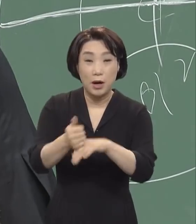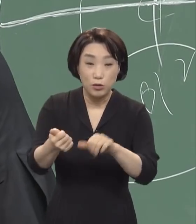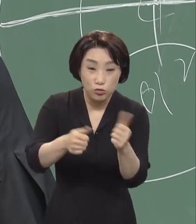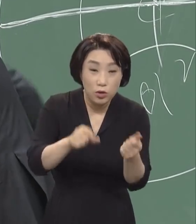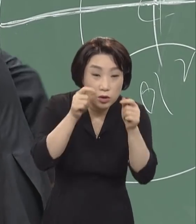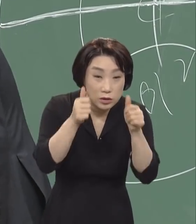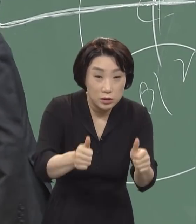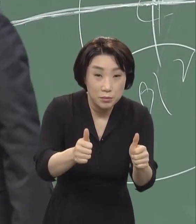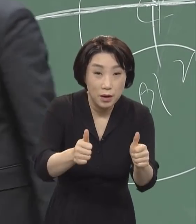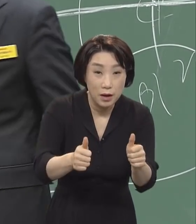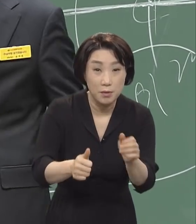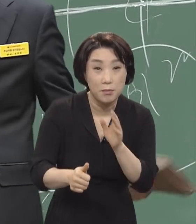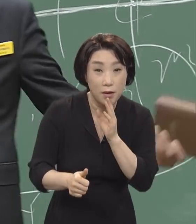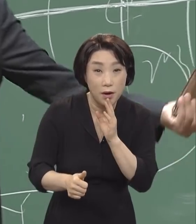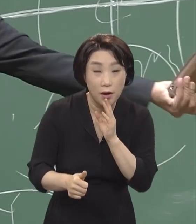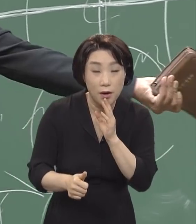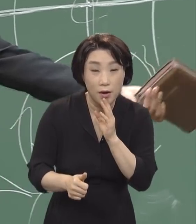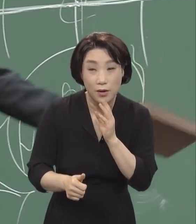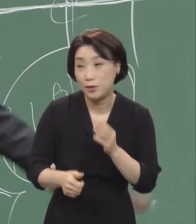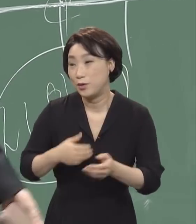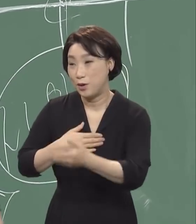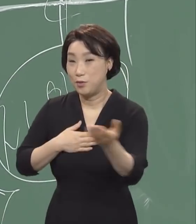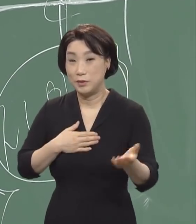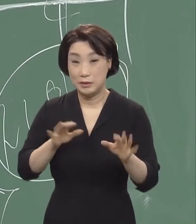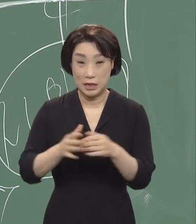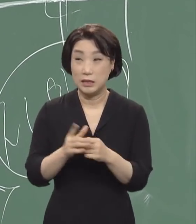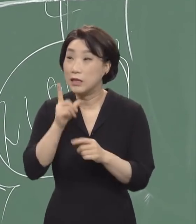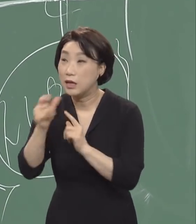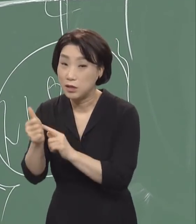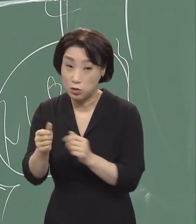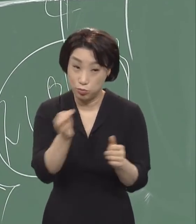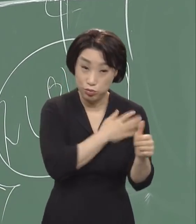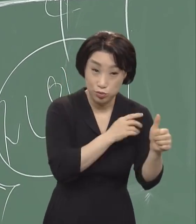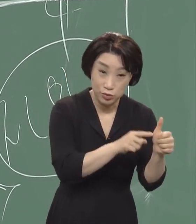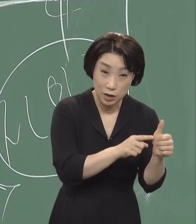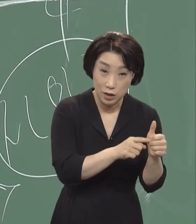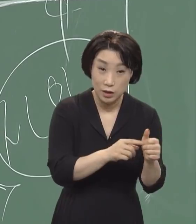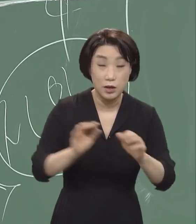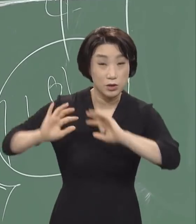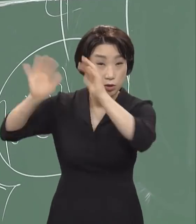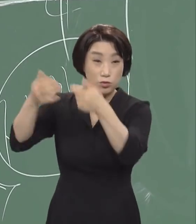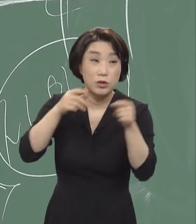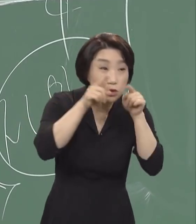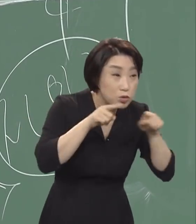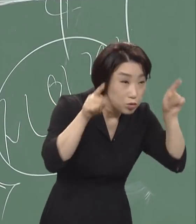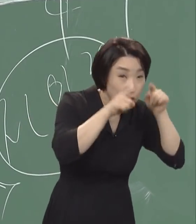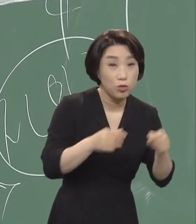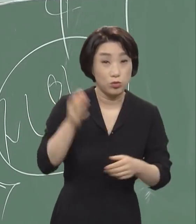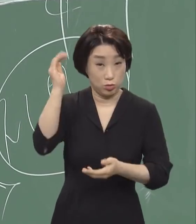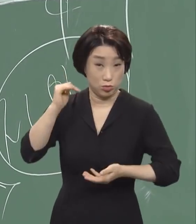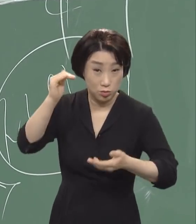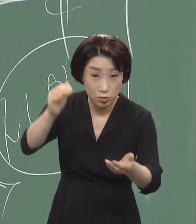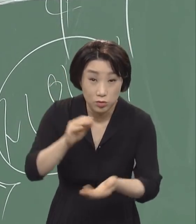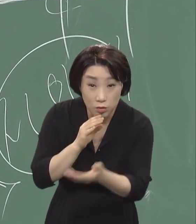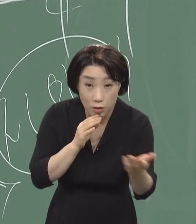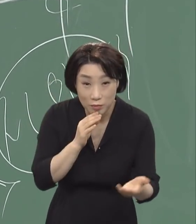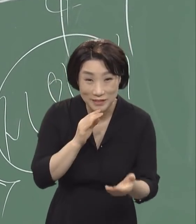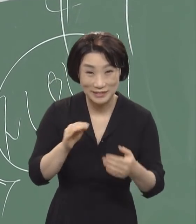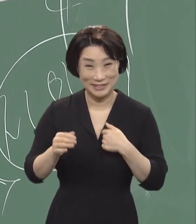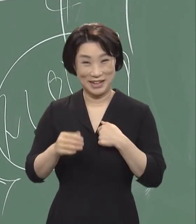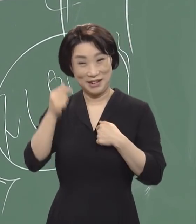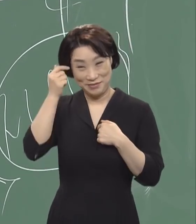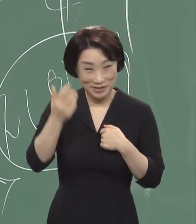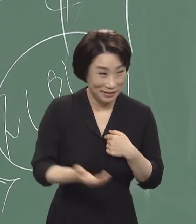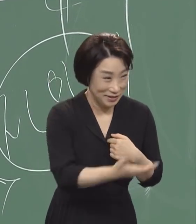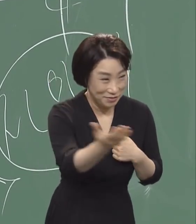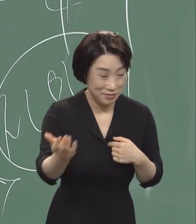심판한다고 했으니까 여기 나사로와 부자에 대해 순국 지옥 말하고 있잖아요 그러니까 여러분 한번 물어봅시다 여기